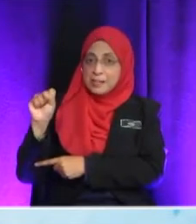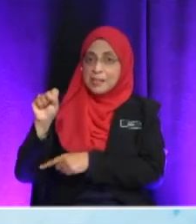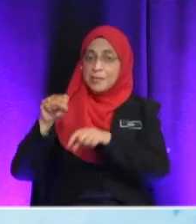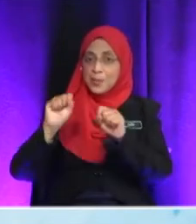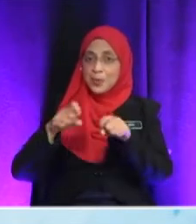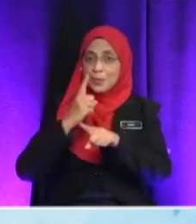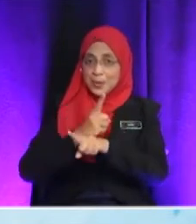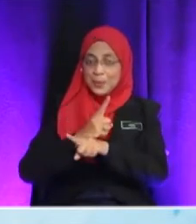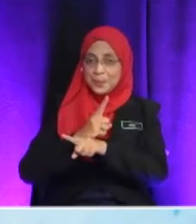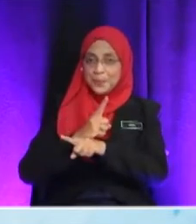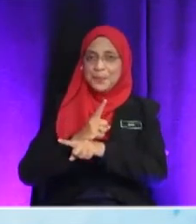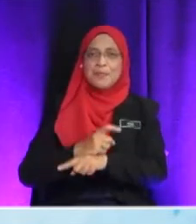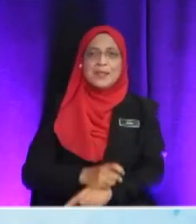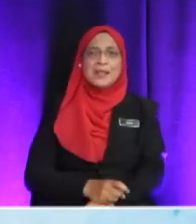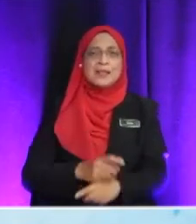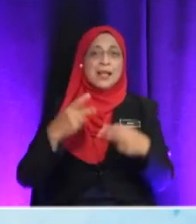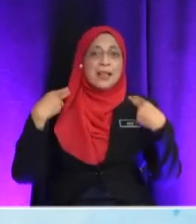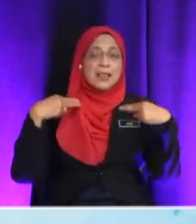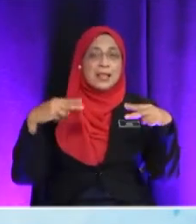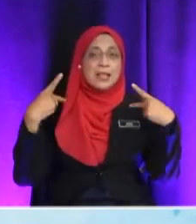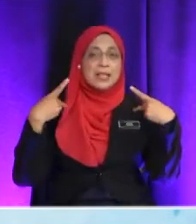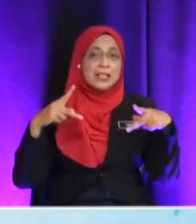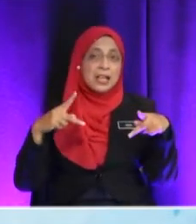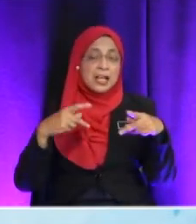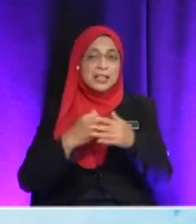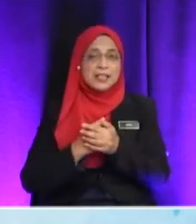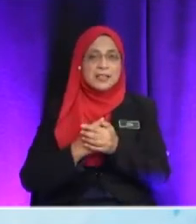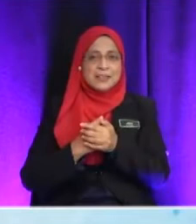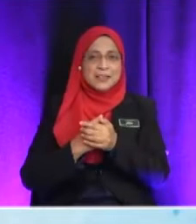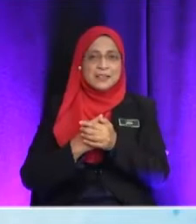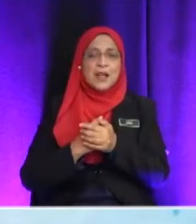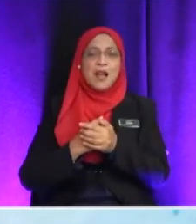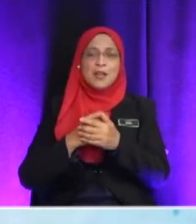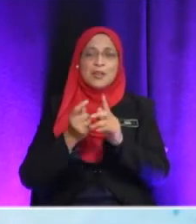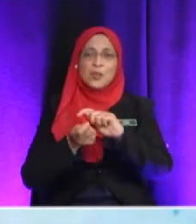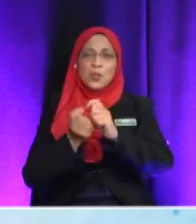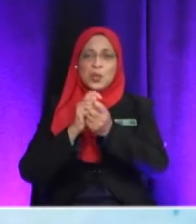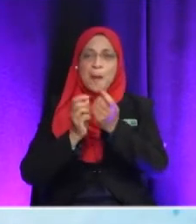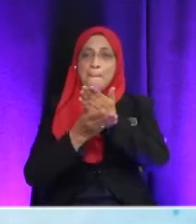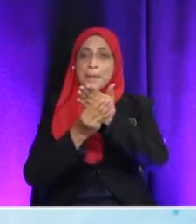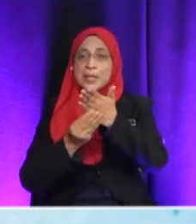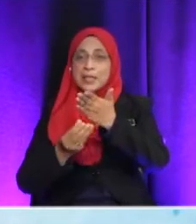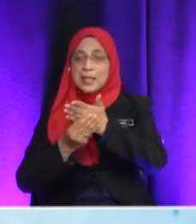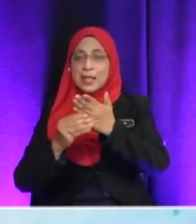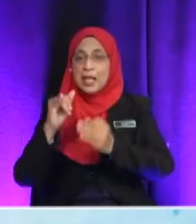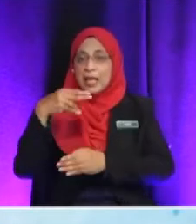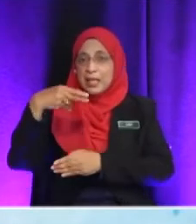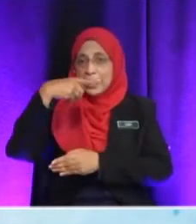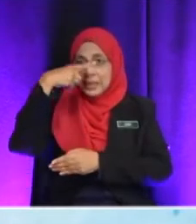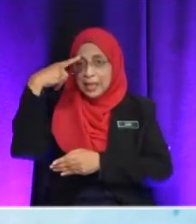Farhan contohnya itu kata ya tukang minyak hitam untuk AB3